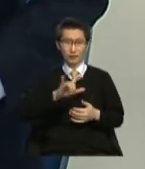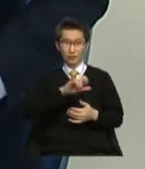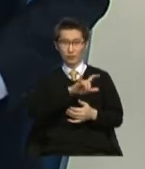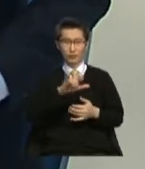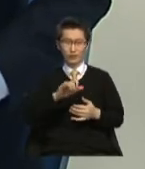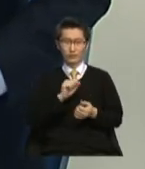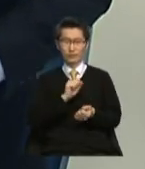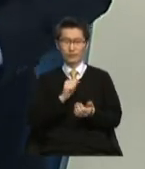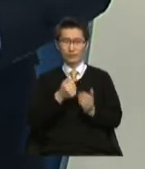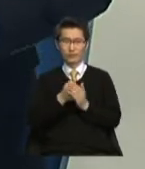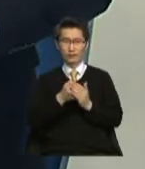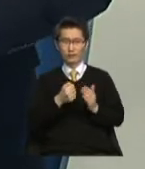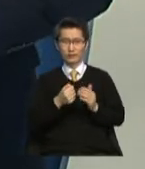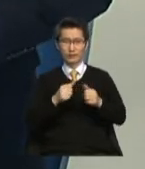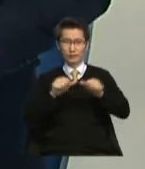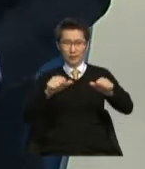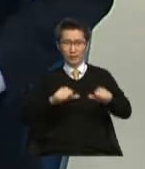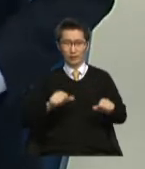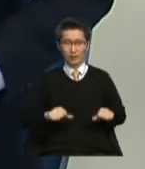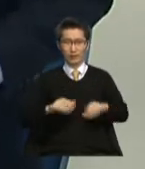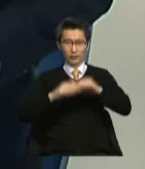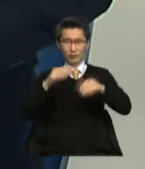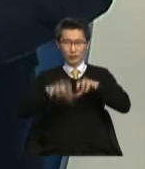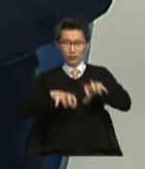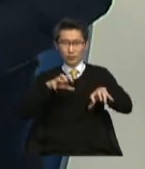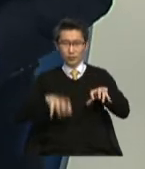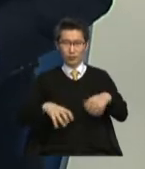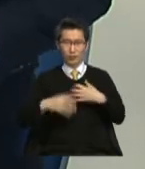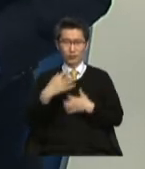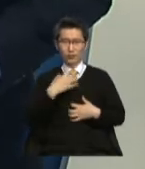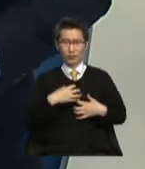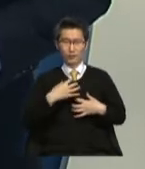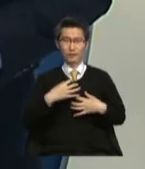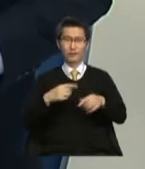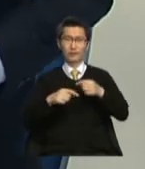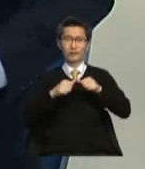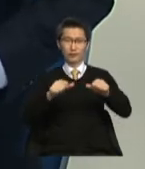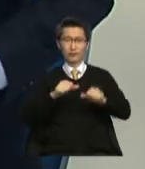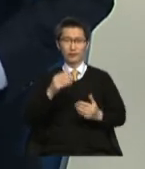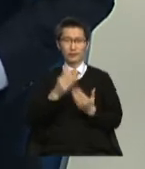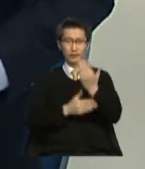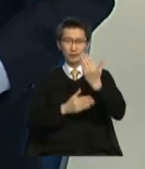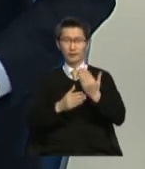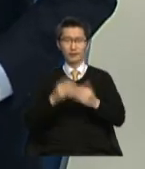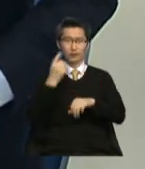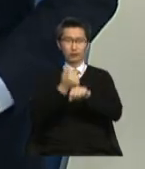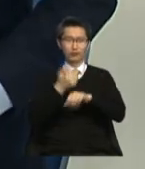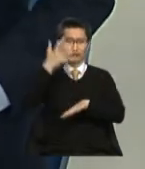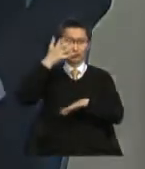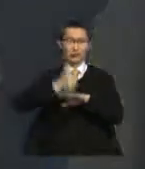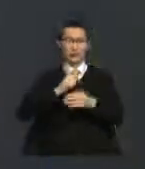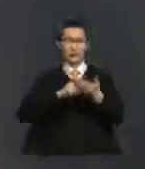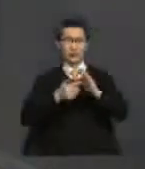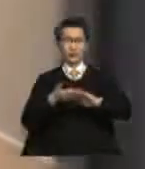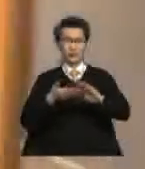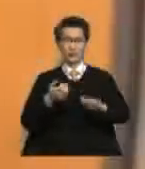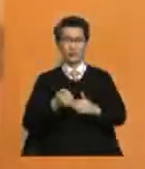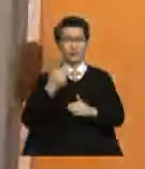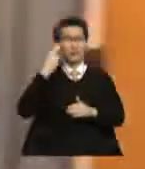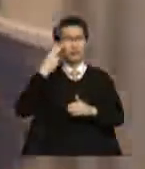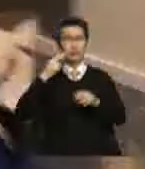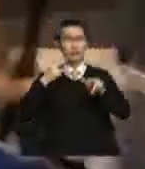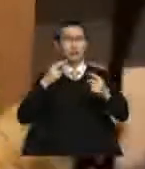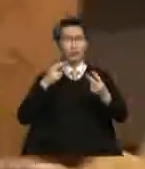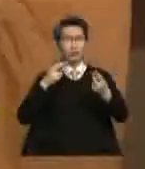혹 기쁜 아니라 우리 찬기 모든 곳에 걸쳐 손상을 가 한다는 연구결과가 나왔습니다 미국